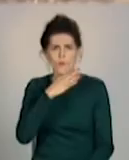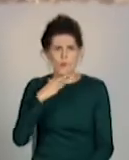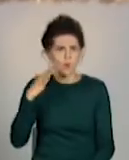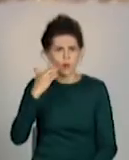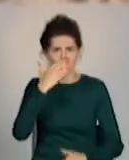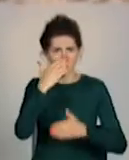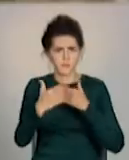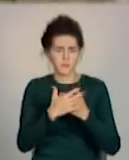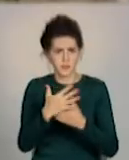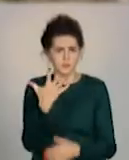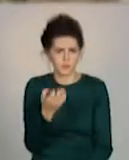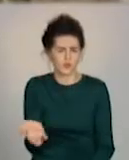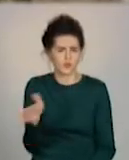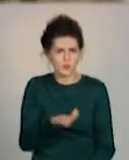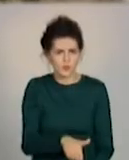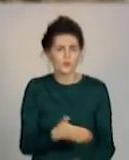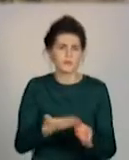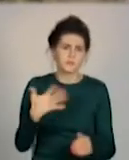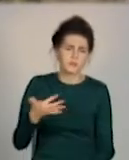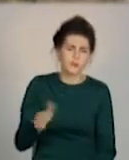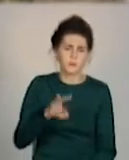півсотні мін. Стояв, сміявся, а що робити?